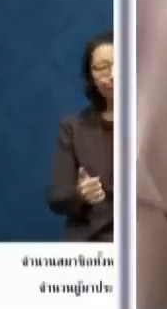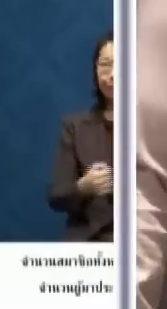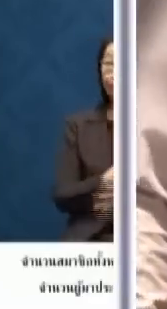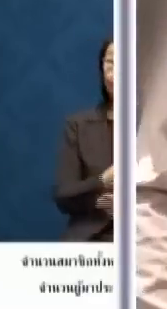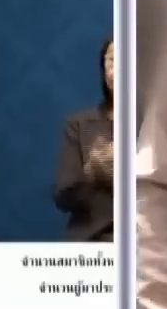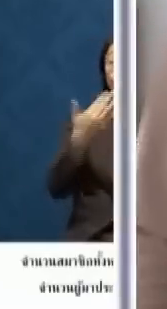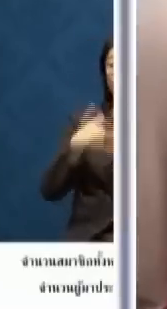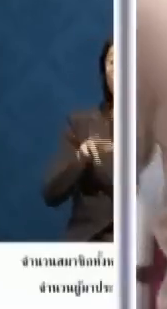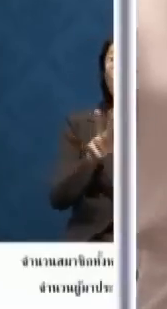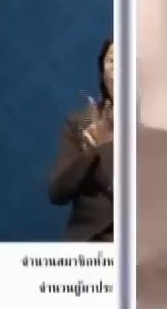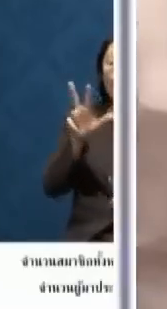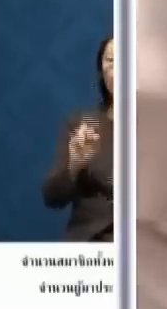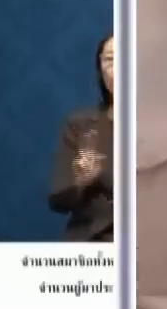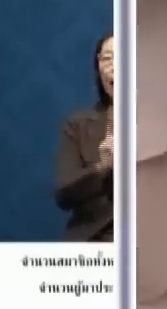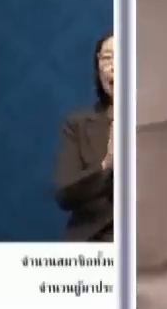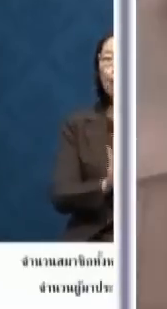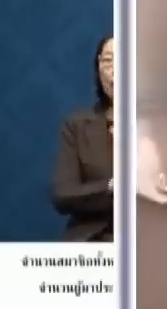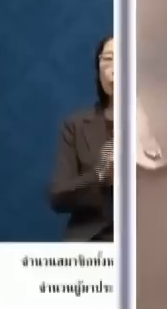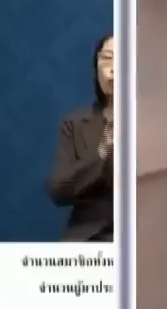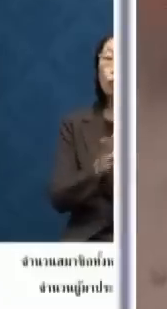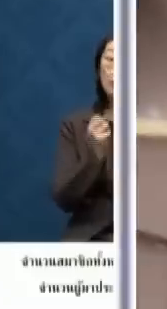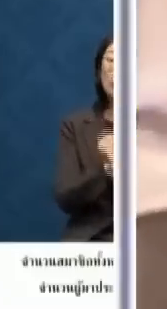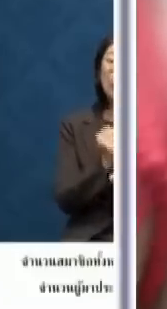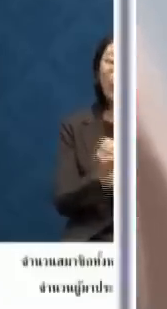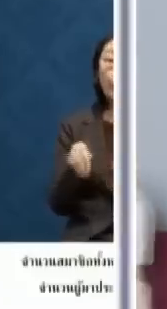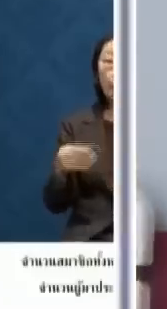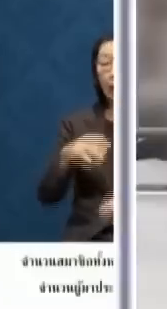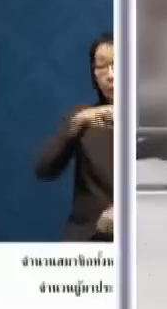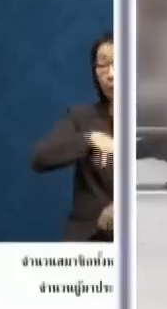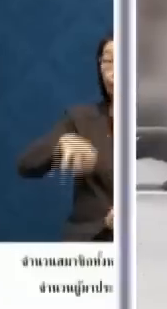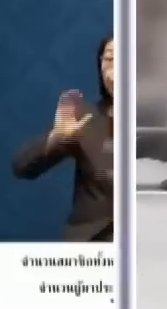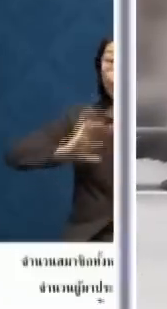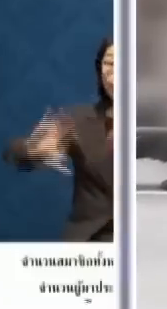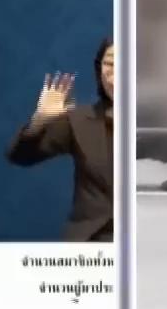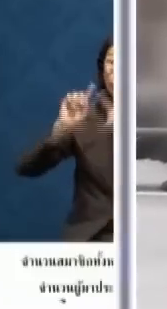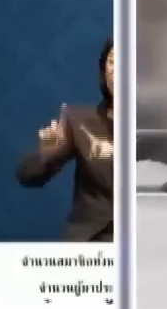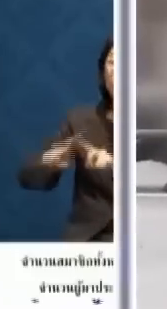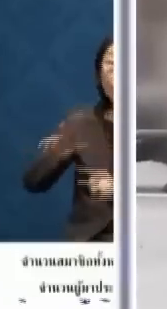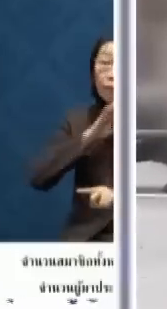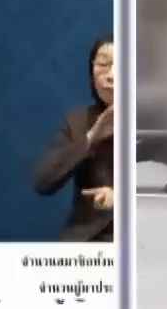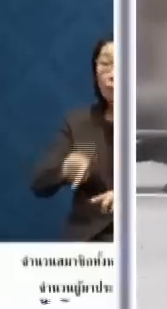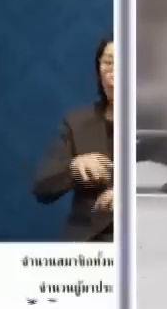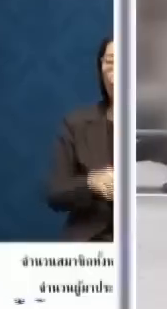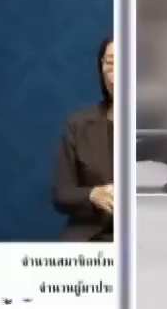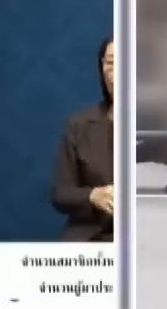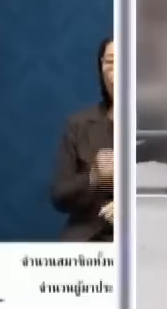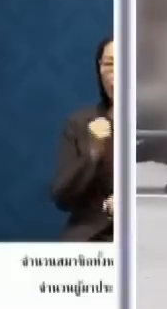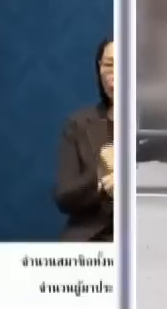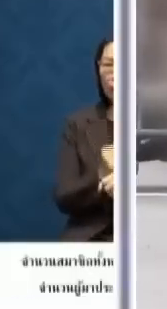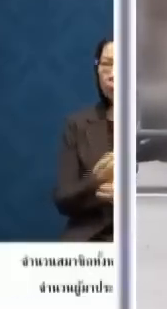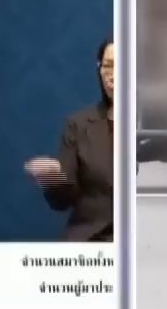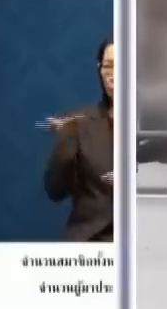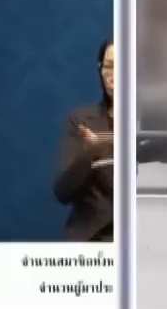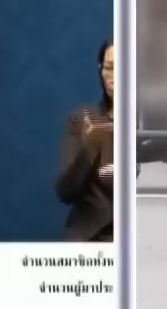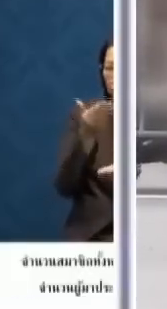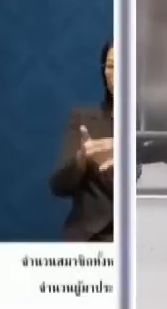ระเบียบกลางที่เป็นแนวทางปฏิบัติให้กับทุกหน่วยงานของรัฐ หากยังไม่ถูกกำหนดขึ้นมาโดยครบถ้วน